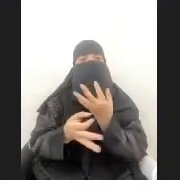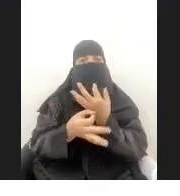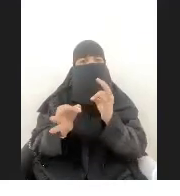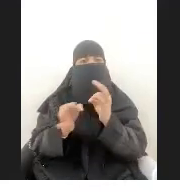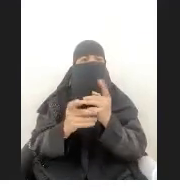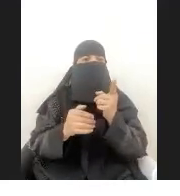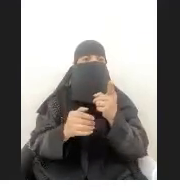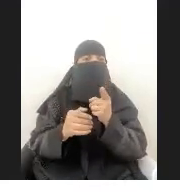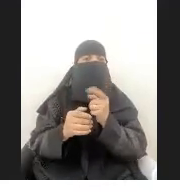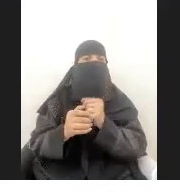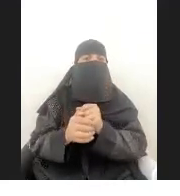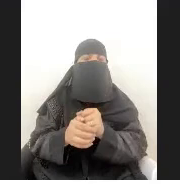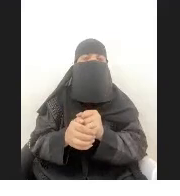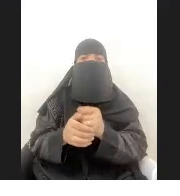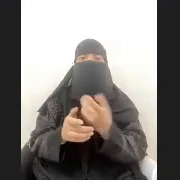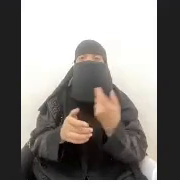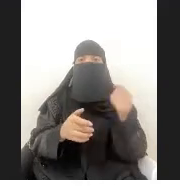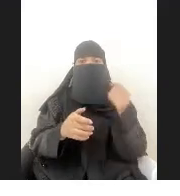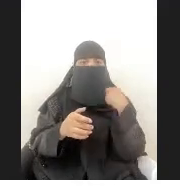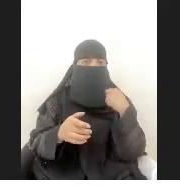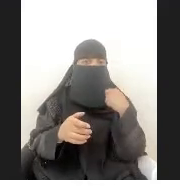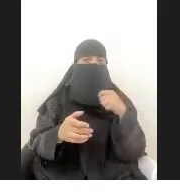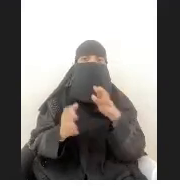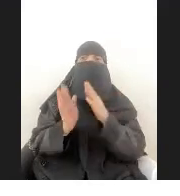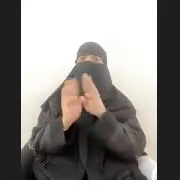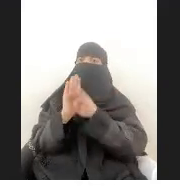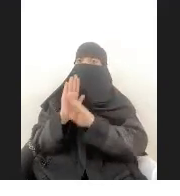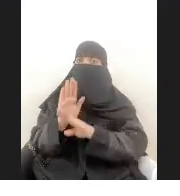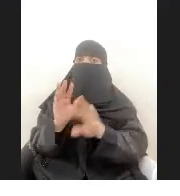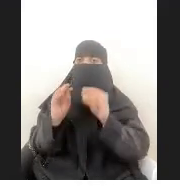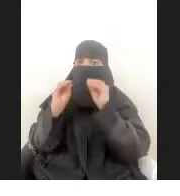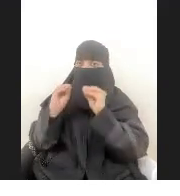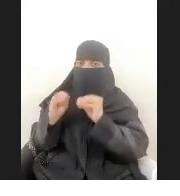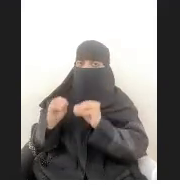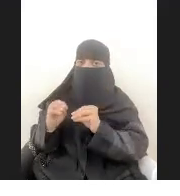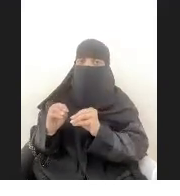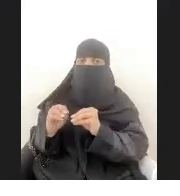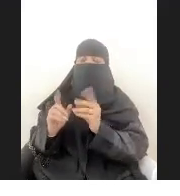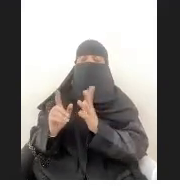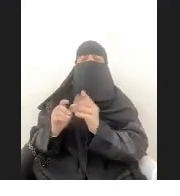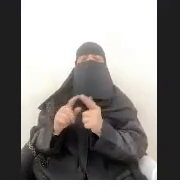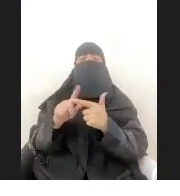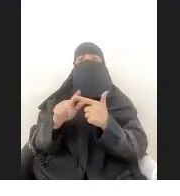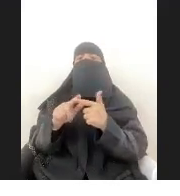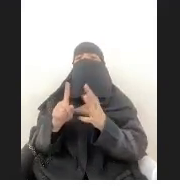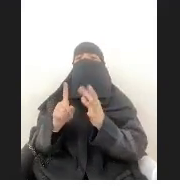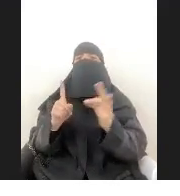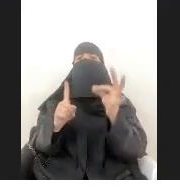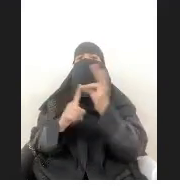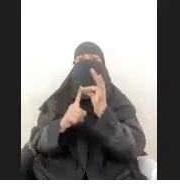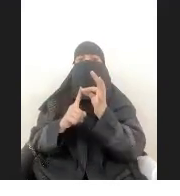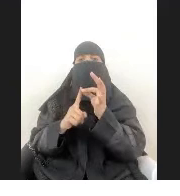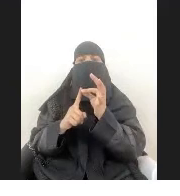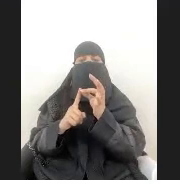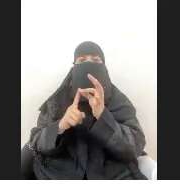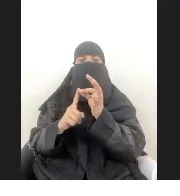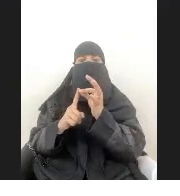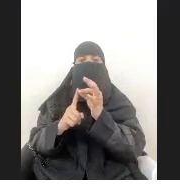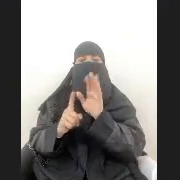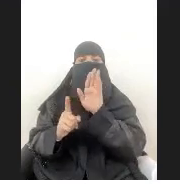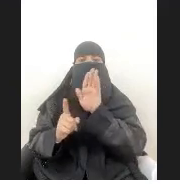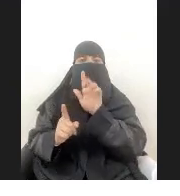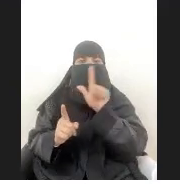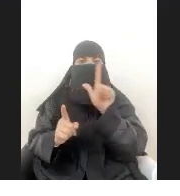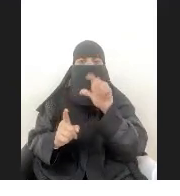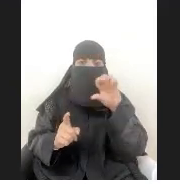أو بتجينا من البرامج اللي بندرسها. أهداف السلوكية اللي هي مبنية على بلوم زي ما الدكاترة تفضلوا،